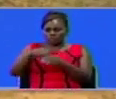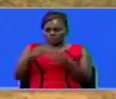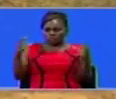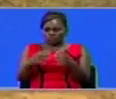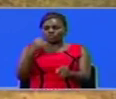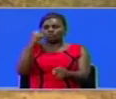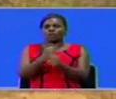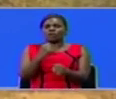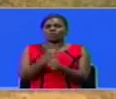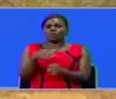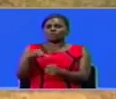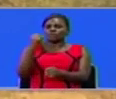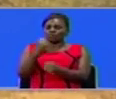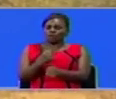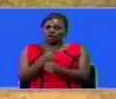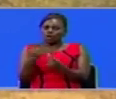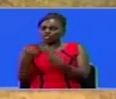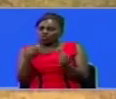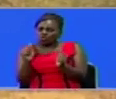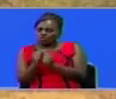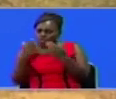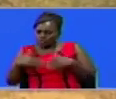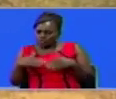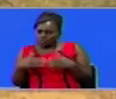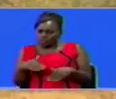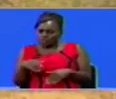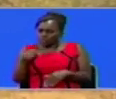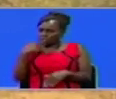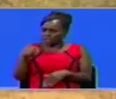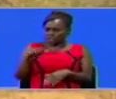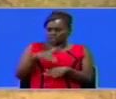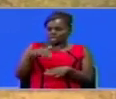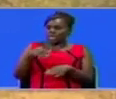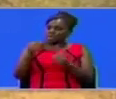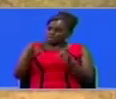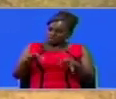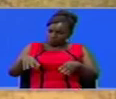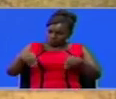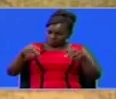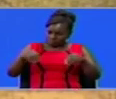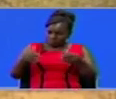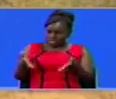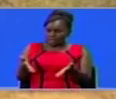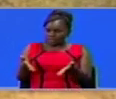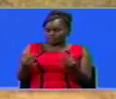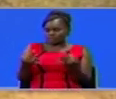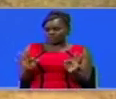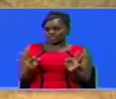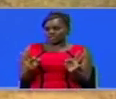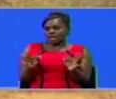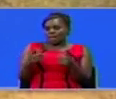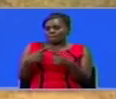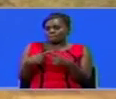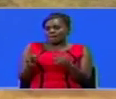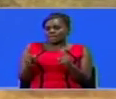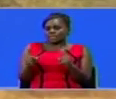hapa. So ile kitu wanafanya ni kwenda pale kuongea na hii watu, washeni madhara mnafanya kama ni nyasi. Nyasi ndio kuleni nyasi. Watu waache